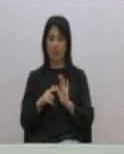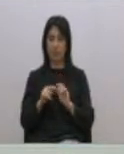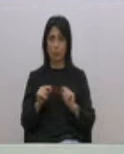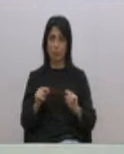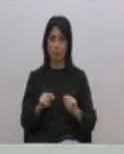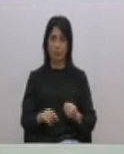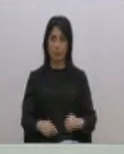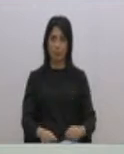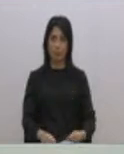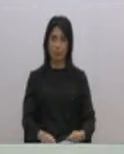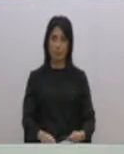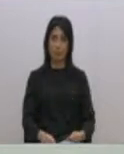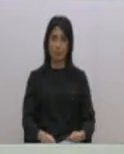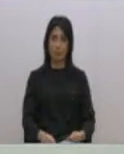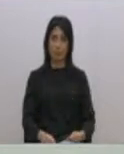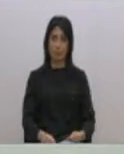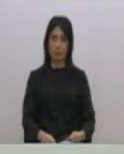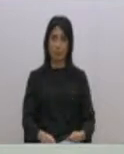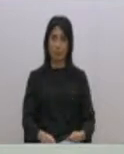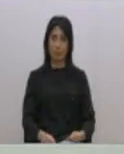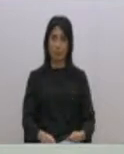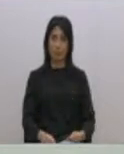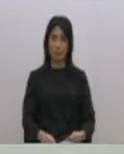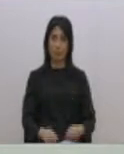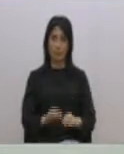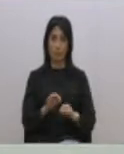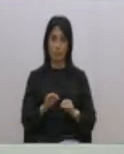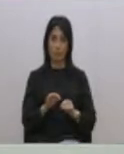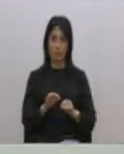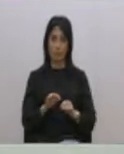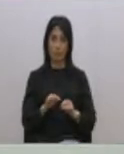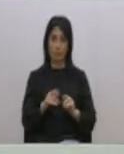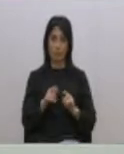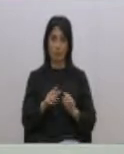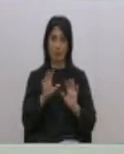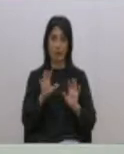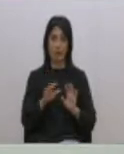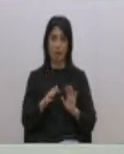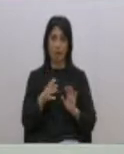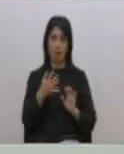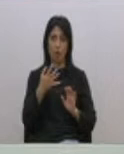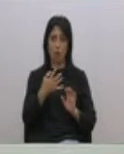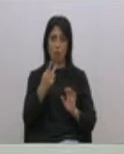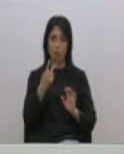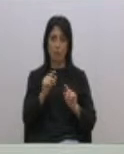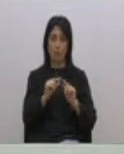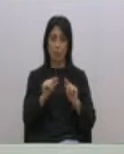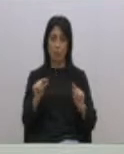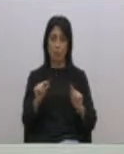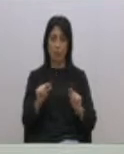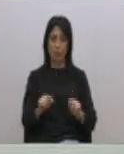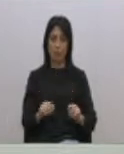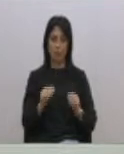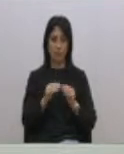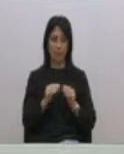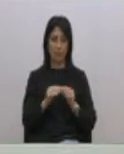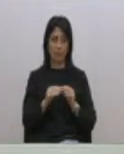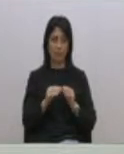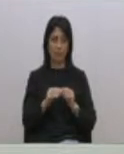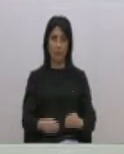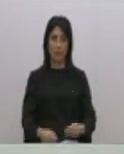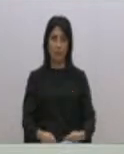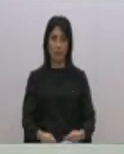არის სულელება? კითხები არ არის. პროექტის მე-17 პუნქტი, კანონის 42 მომხრე. არ არის სულელება?